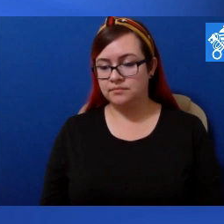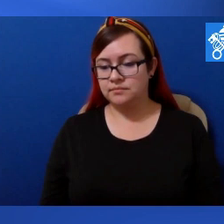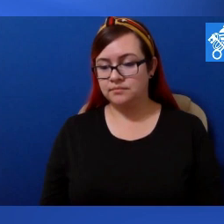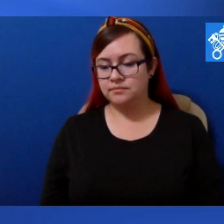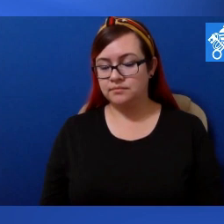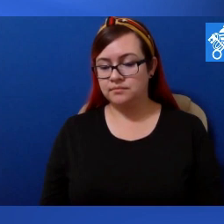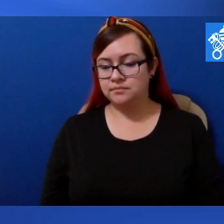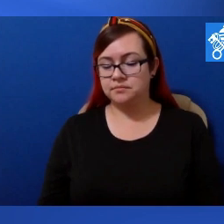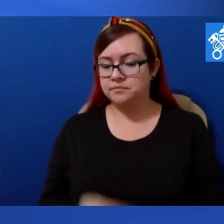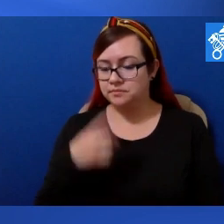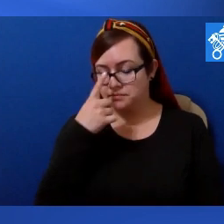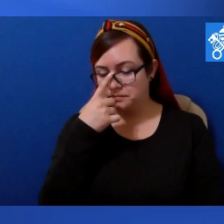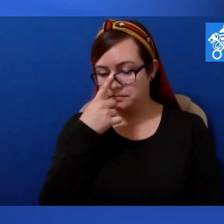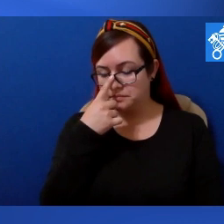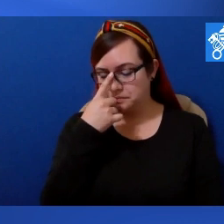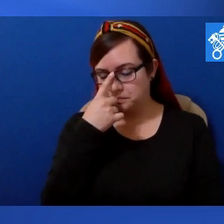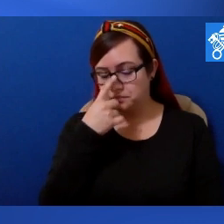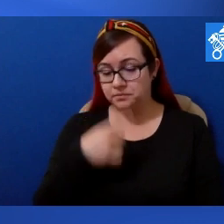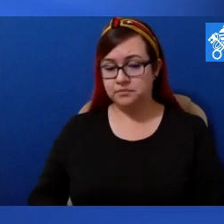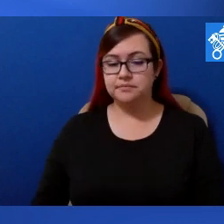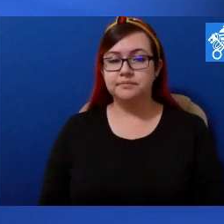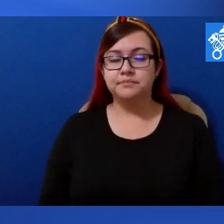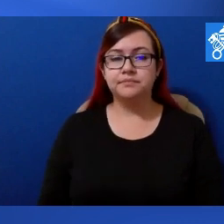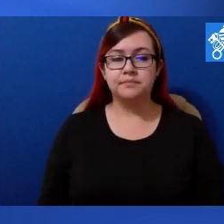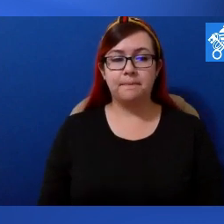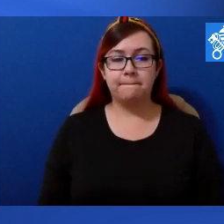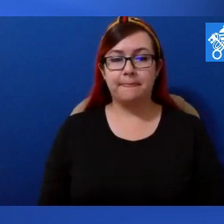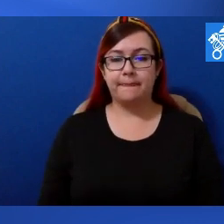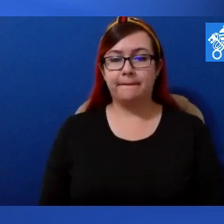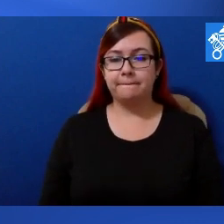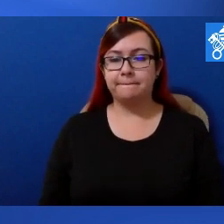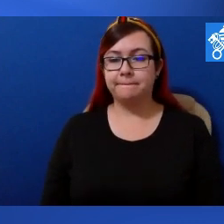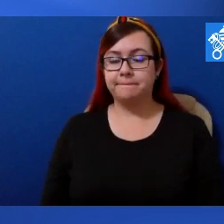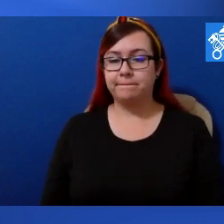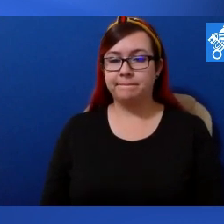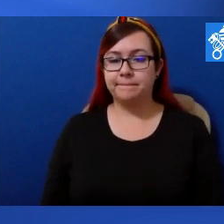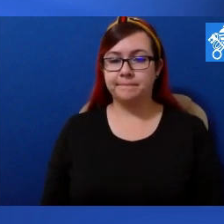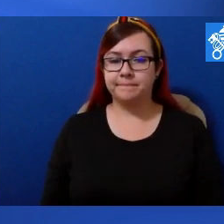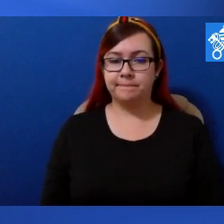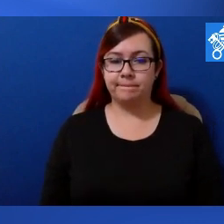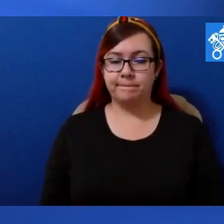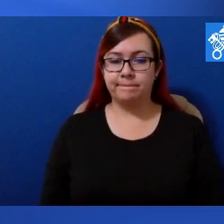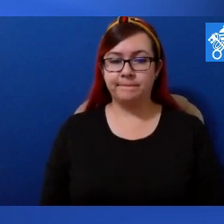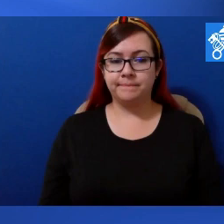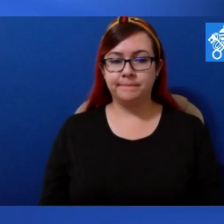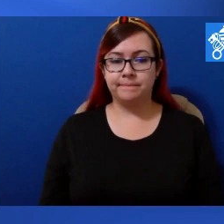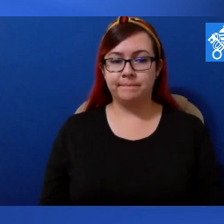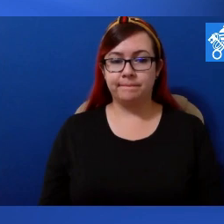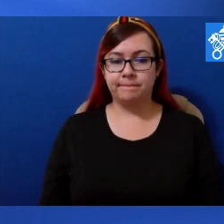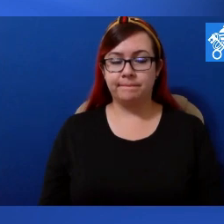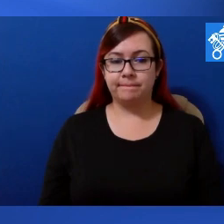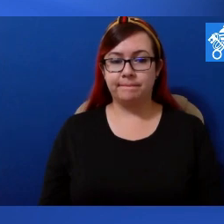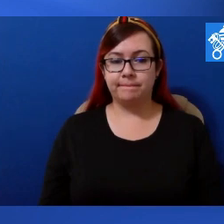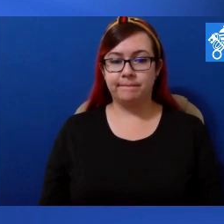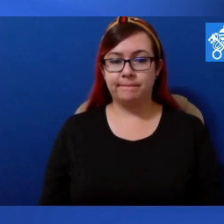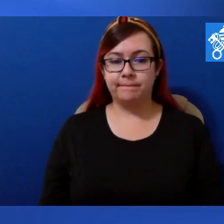Musimy być wytrwali w modlitwie, w pracy i podjętych zobowiązaniach. Mądra zasada